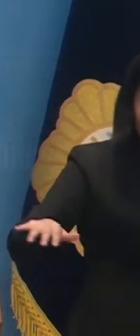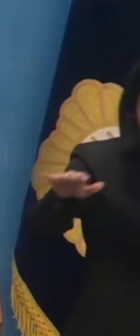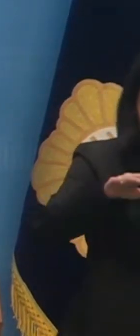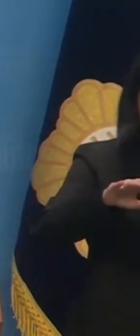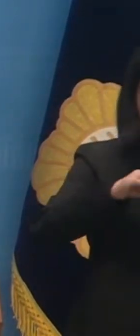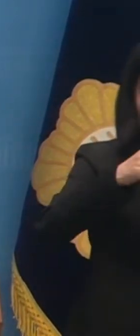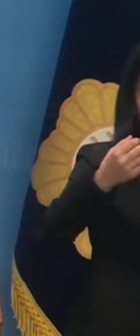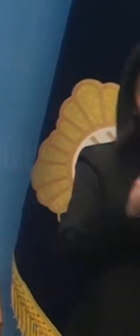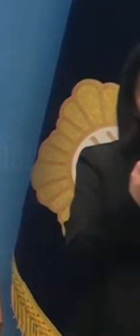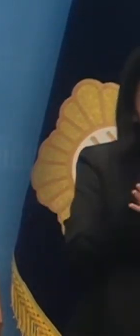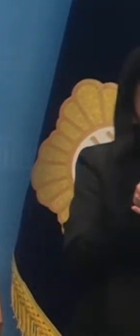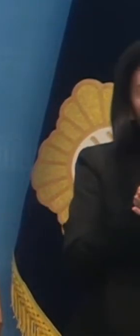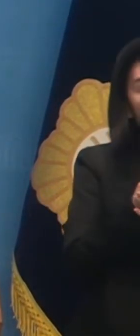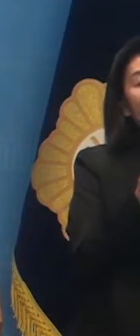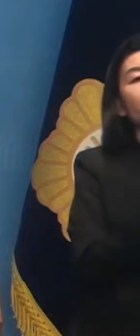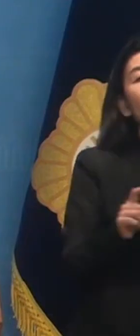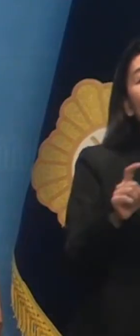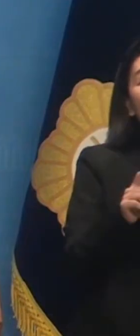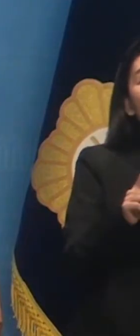증가로 나타날 것입니다.